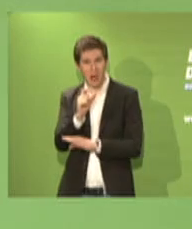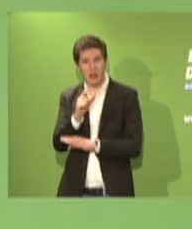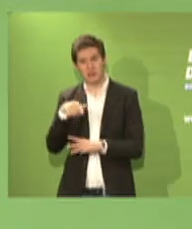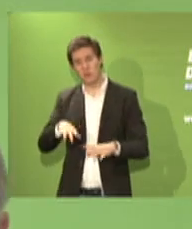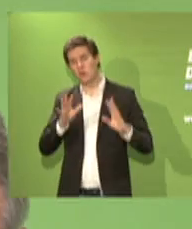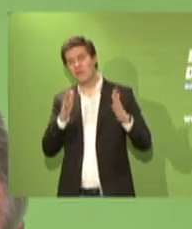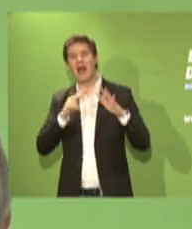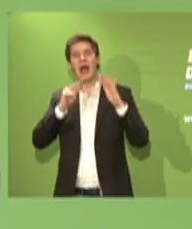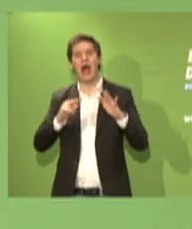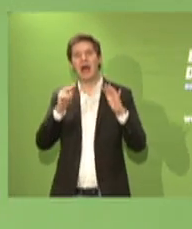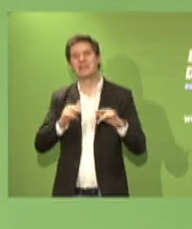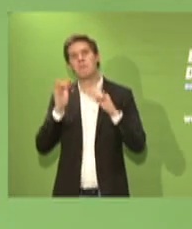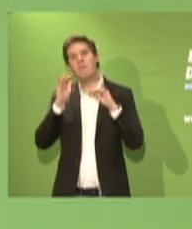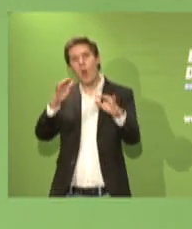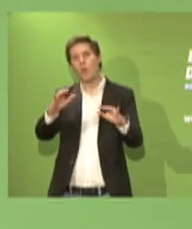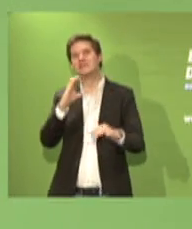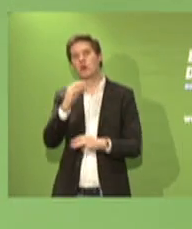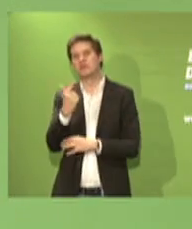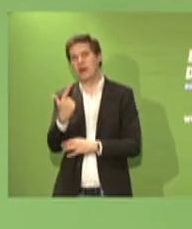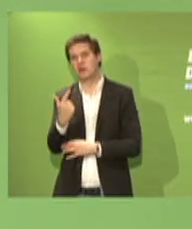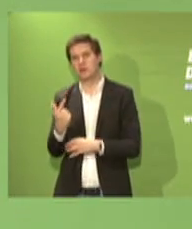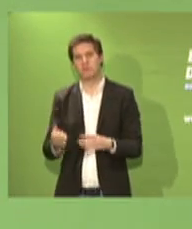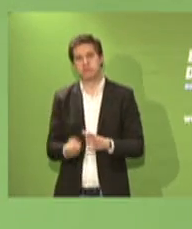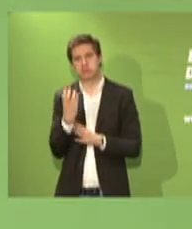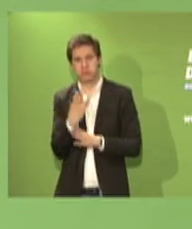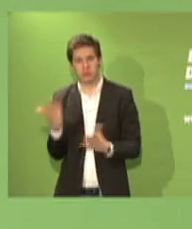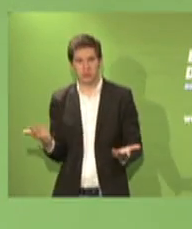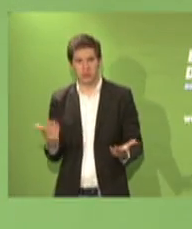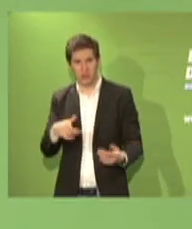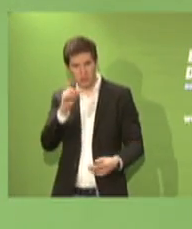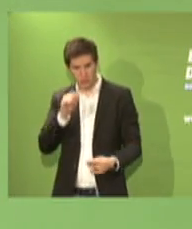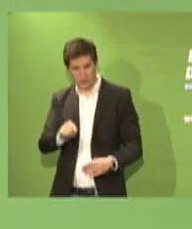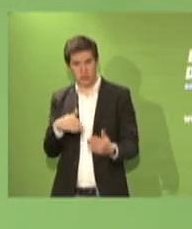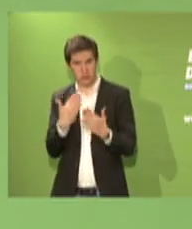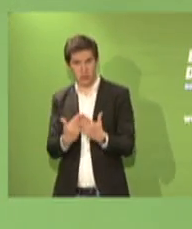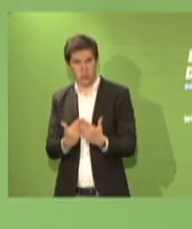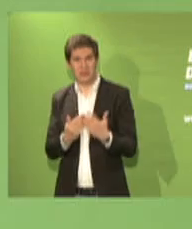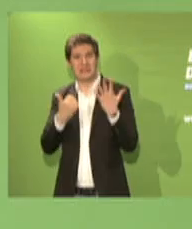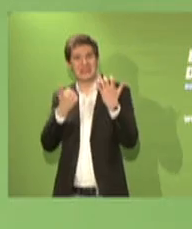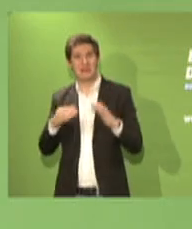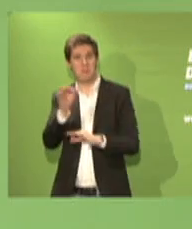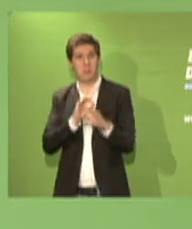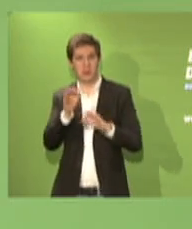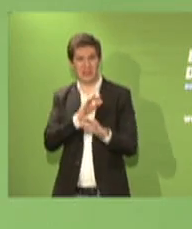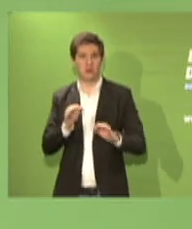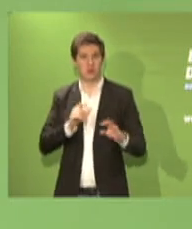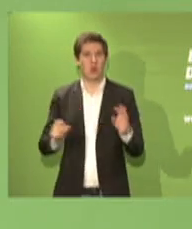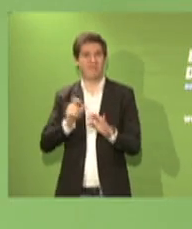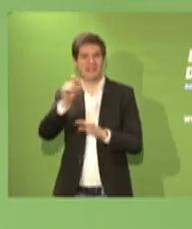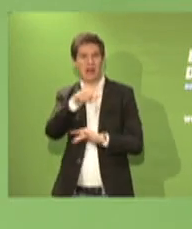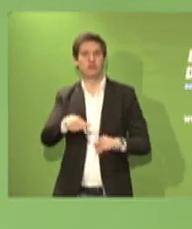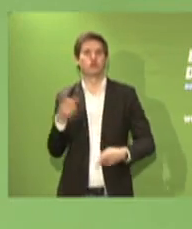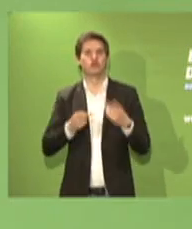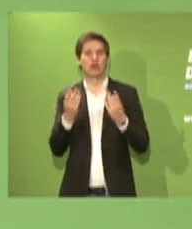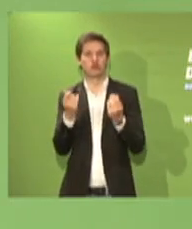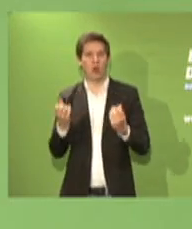rund 18 Millionen Tonnen CO2 ausmacht. Das ist immerhin 6% dessen, was hier in Nordrhein-Westfalen an Schadstoffen ausgestoßen